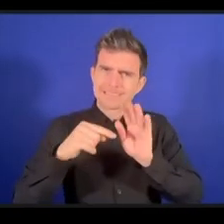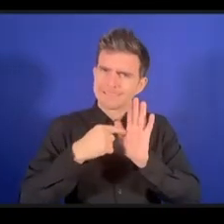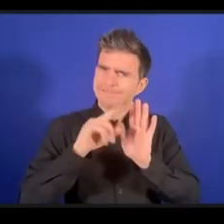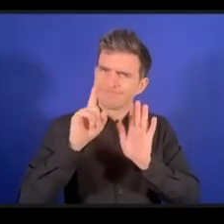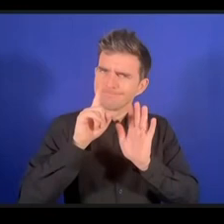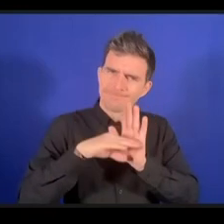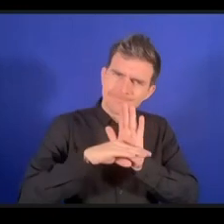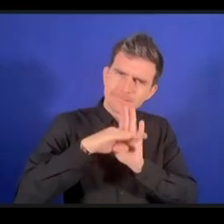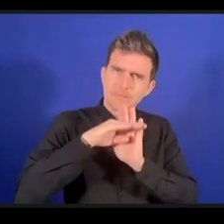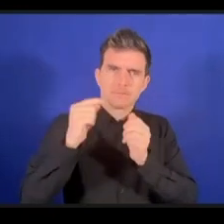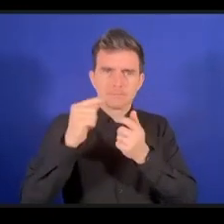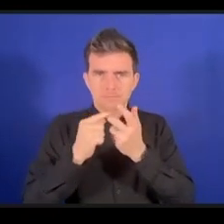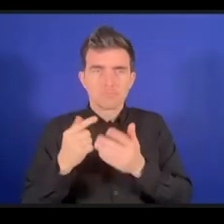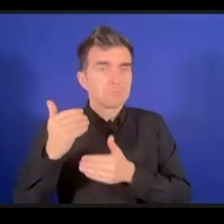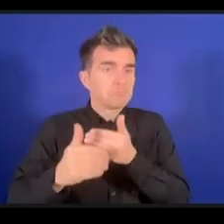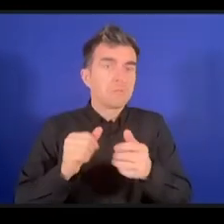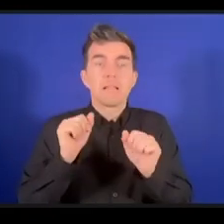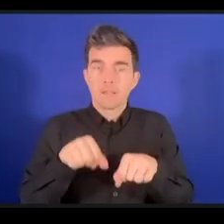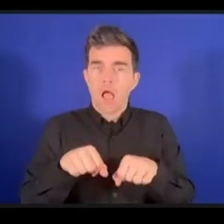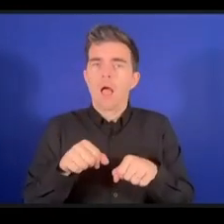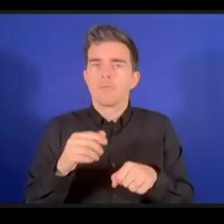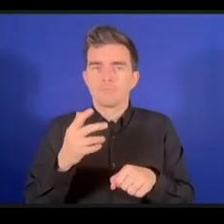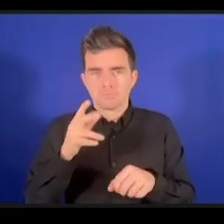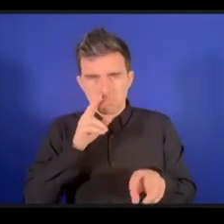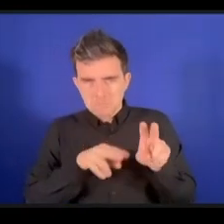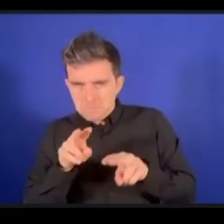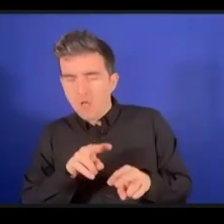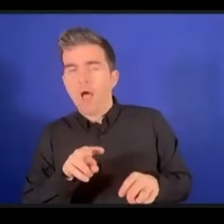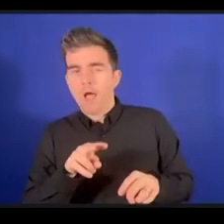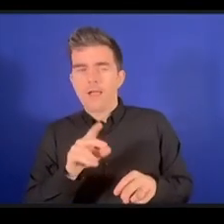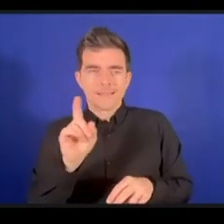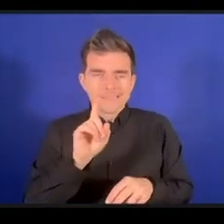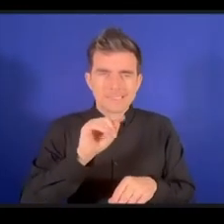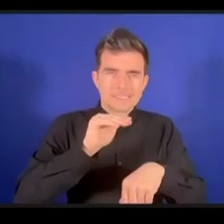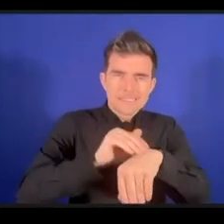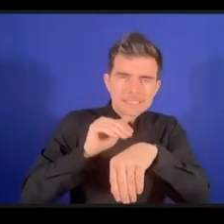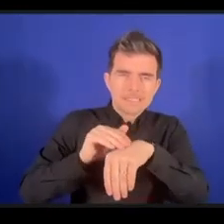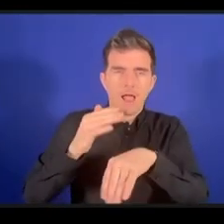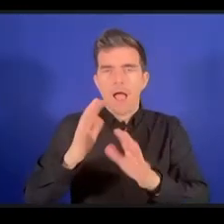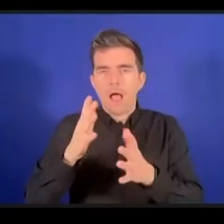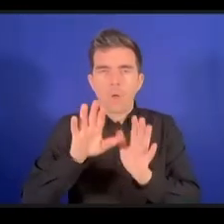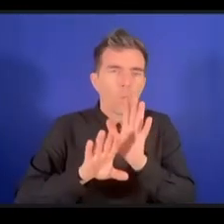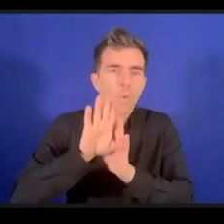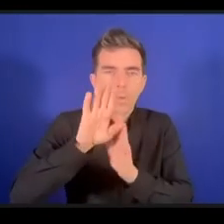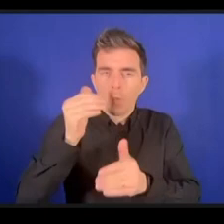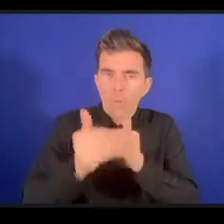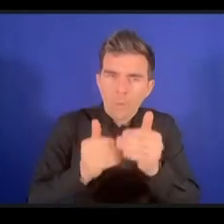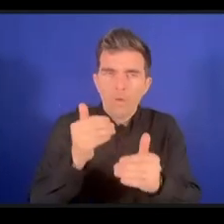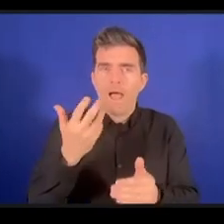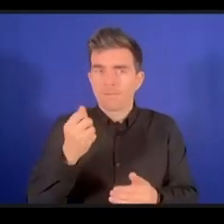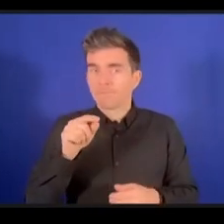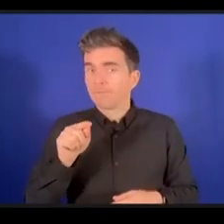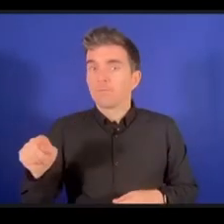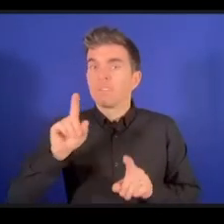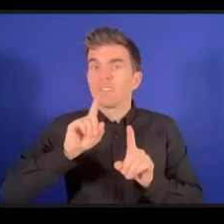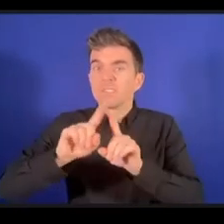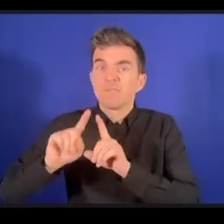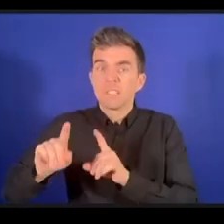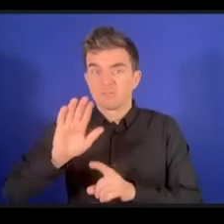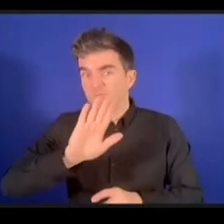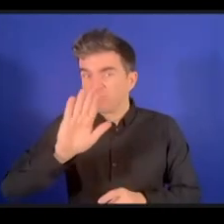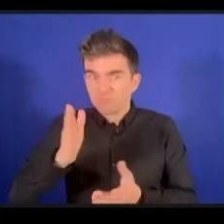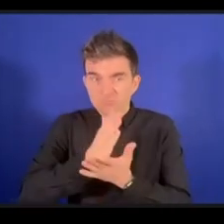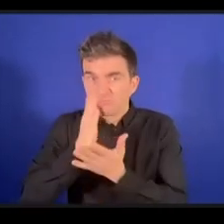呢，这个人群的参与呢，就能够让开发者呢获得更多的关于残障人士的需求的知